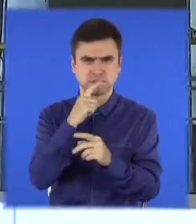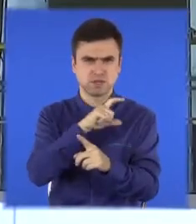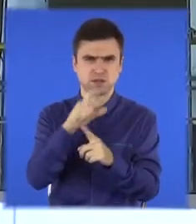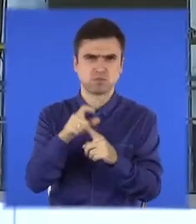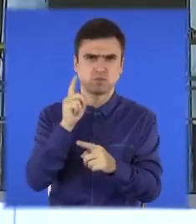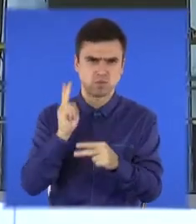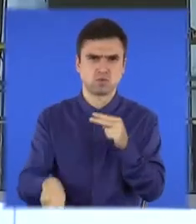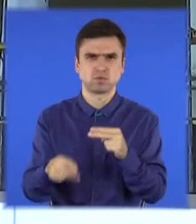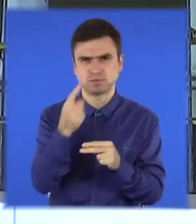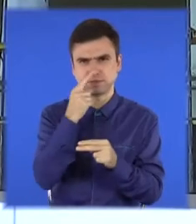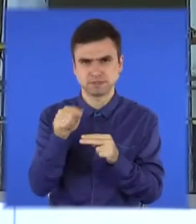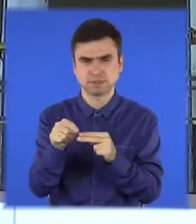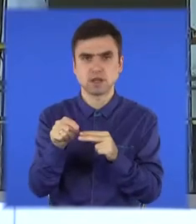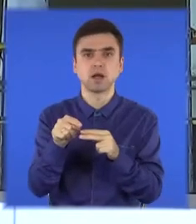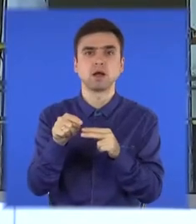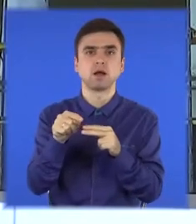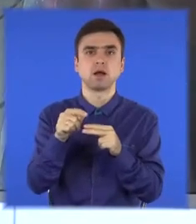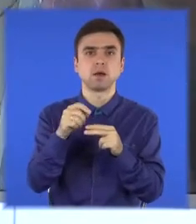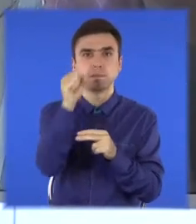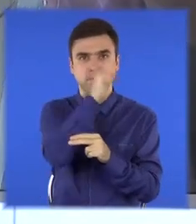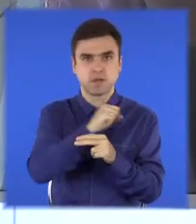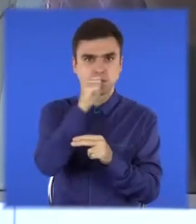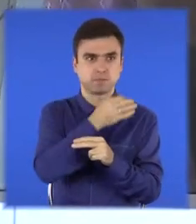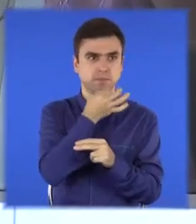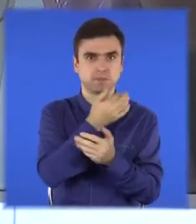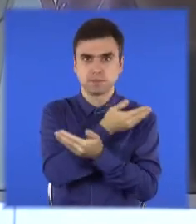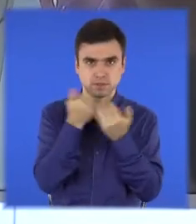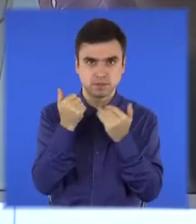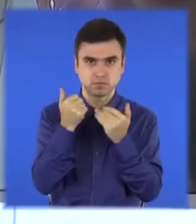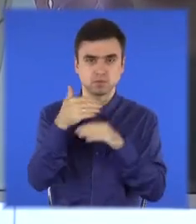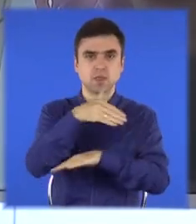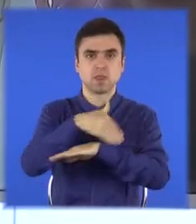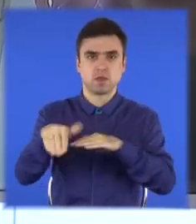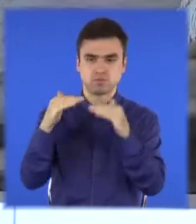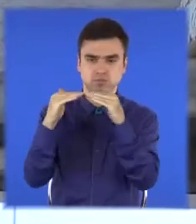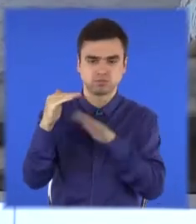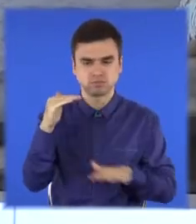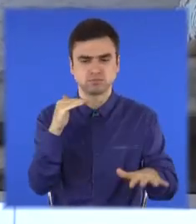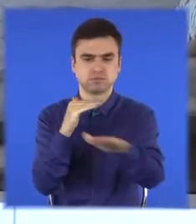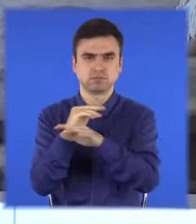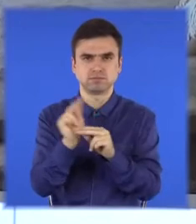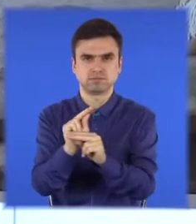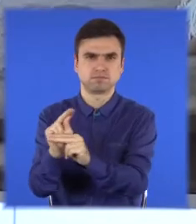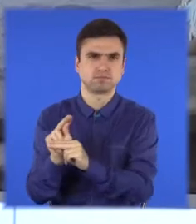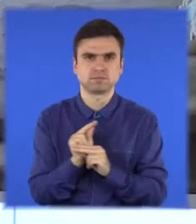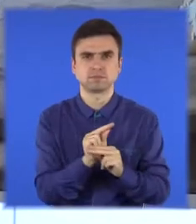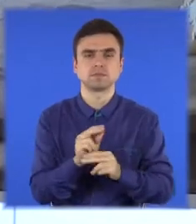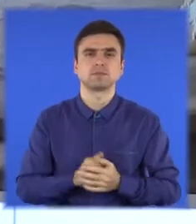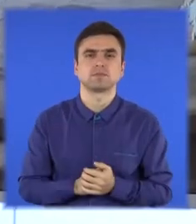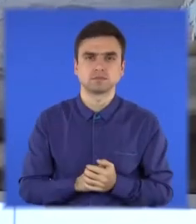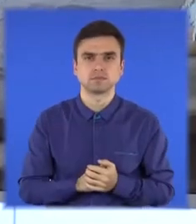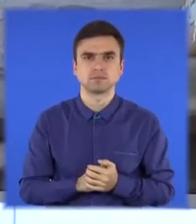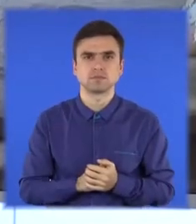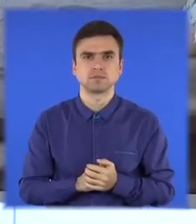майдан навколо. Тут мають створити сквер, який стане головним місцем відпочинку мікрорайону. Олег Єрмолінський встиг побувати